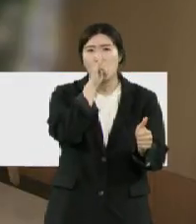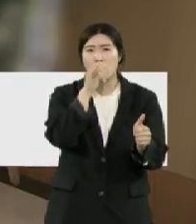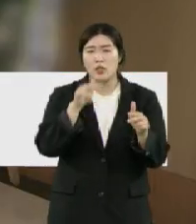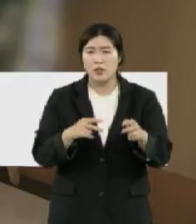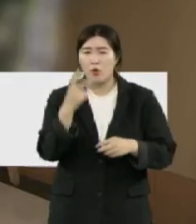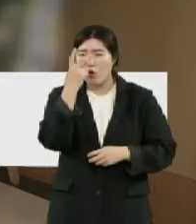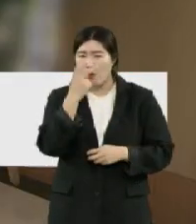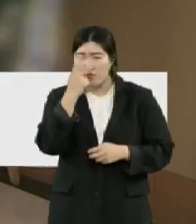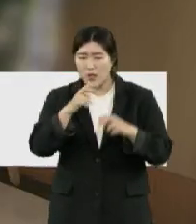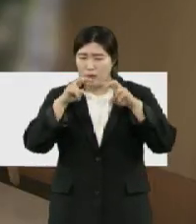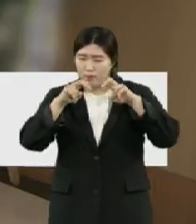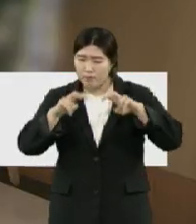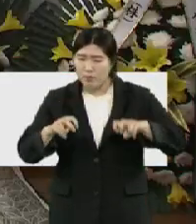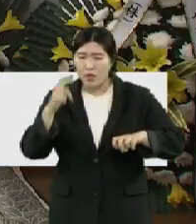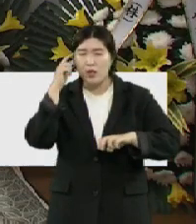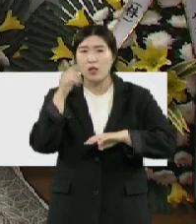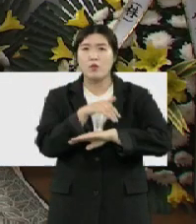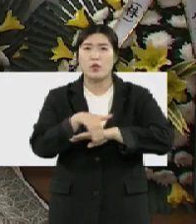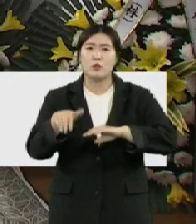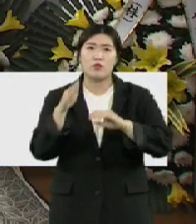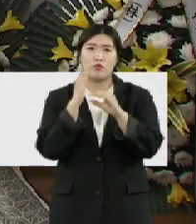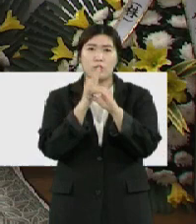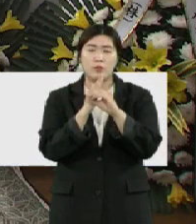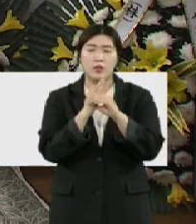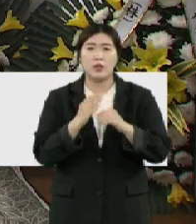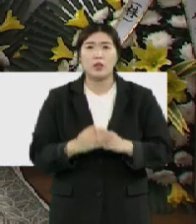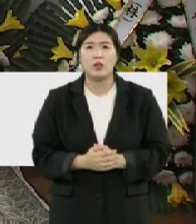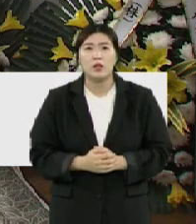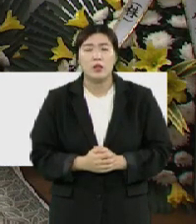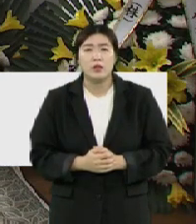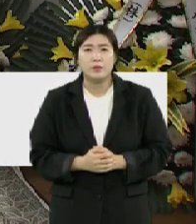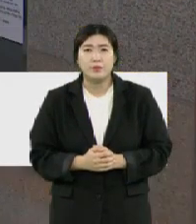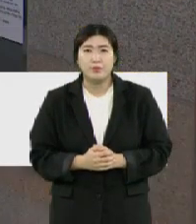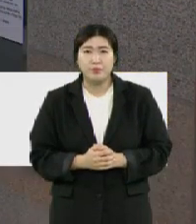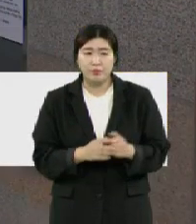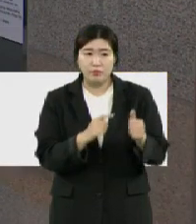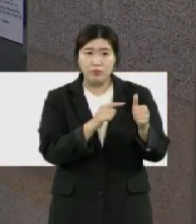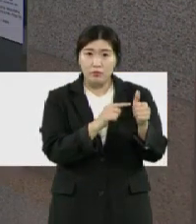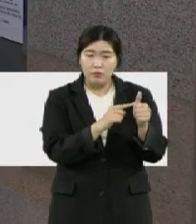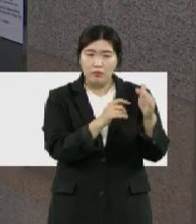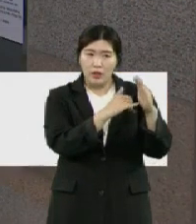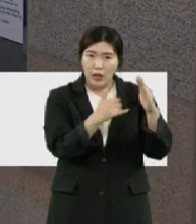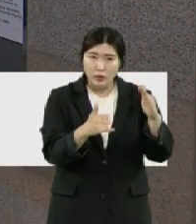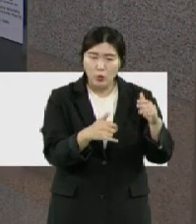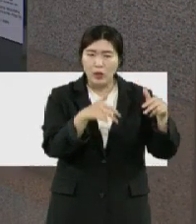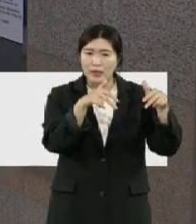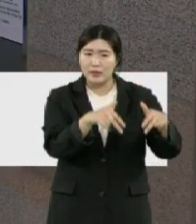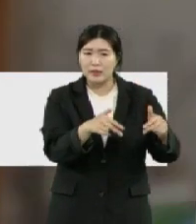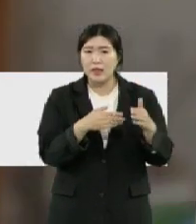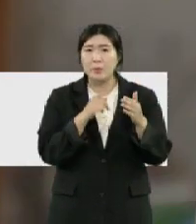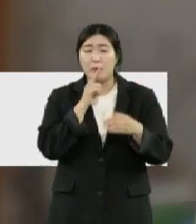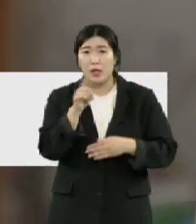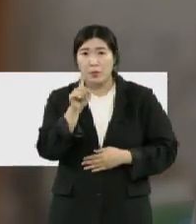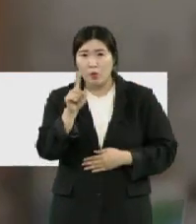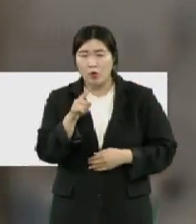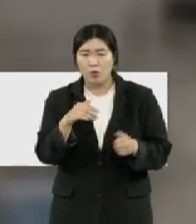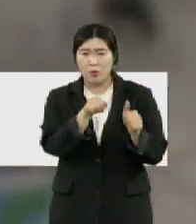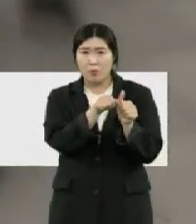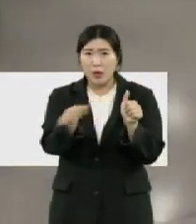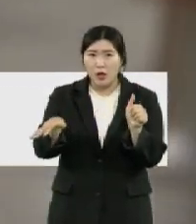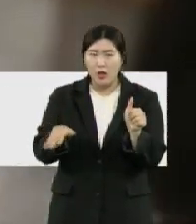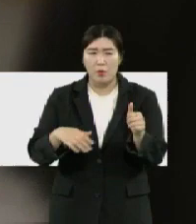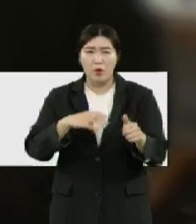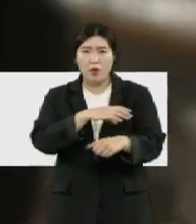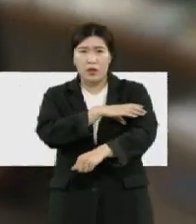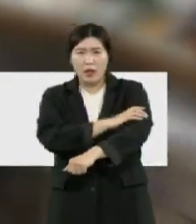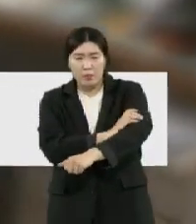수사를 의뢰 하겠다고 밝혔습니다 소방 본부 측은 유족과 노조 측에서 제기한 갑질 과 따돌림 문제에